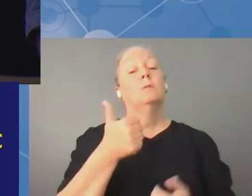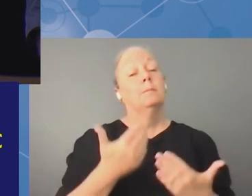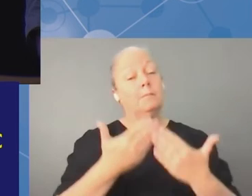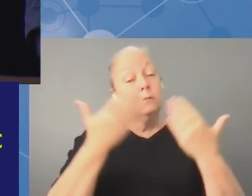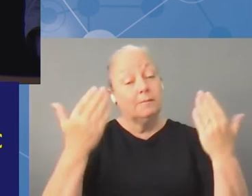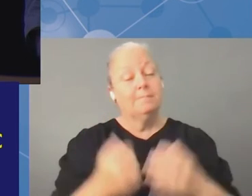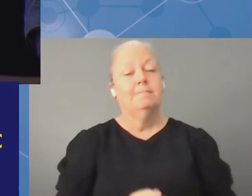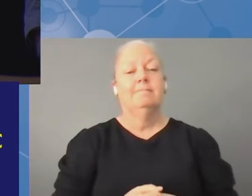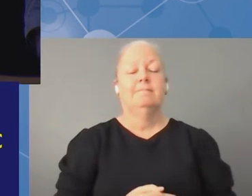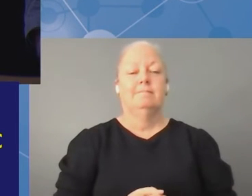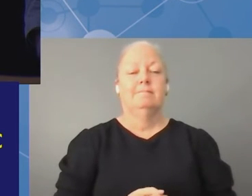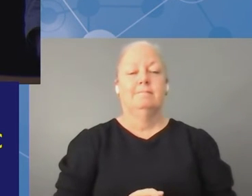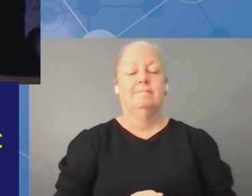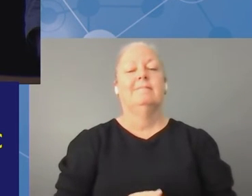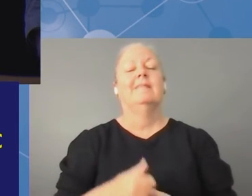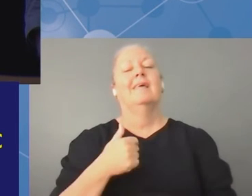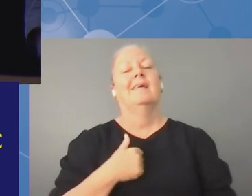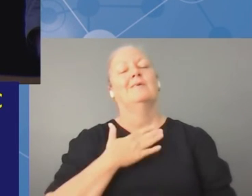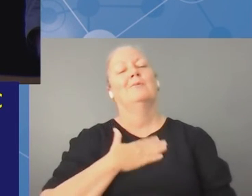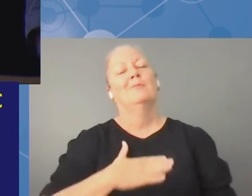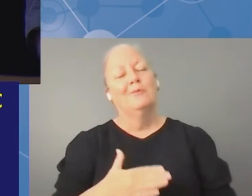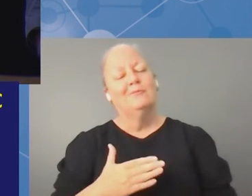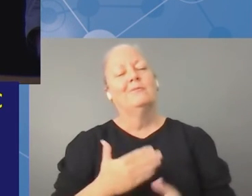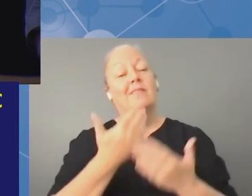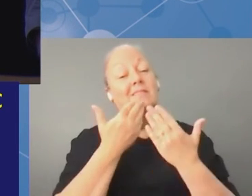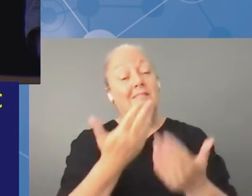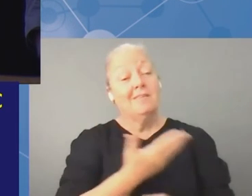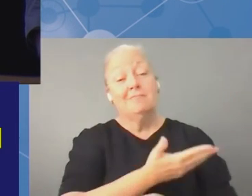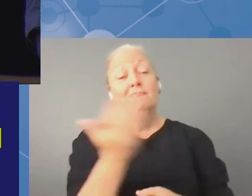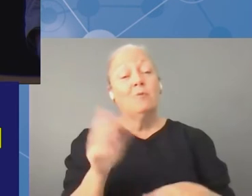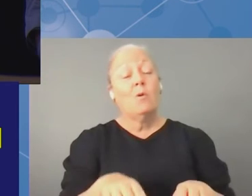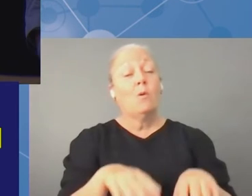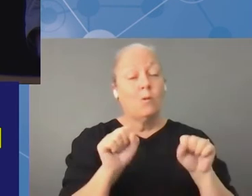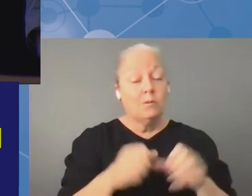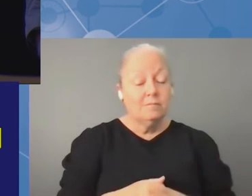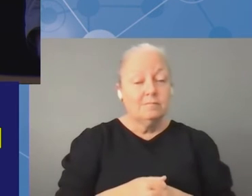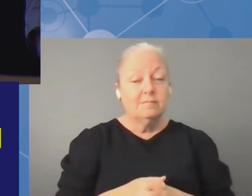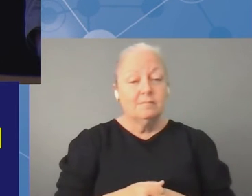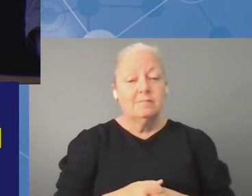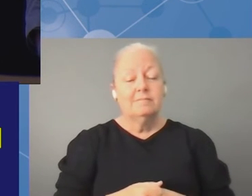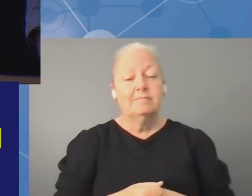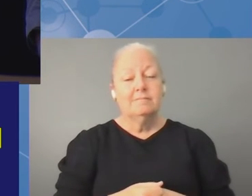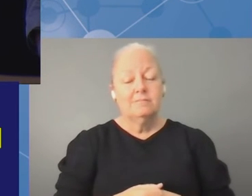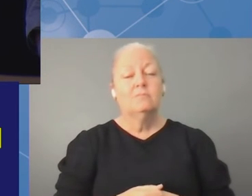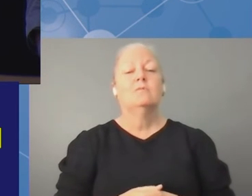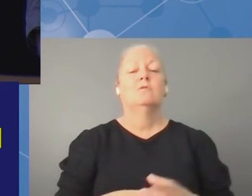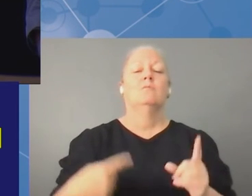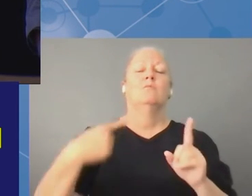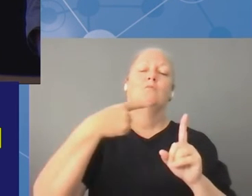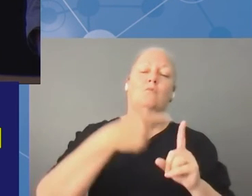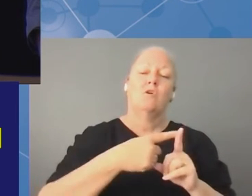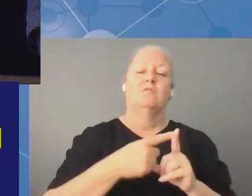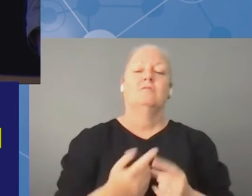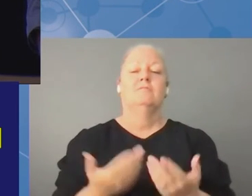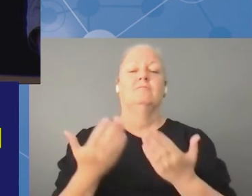Я хочу сердечно поблагодарить хозяев и группу МАК за замечательно проделанную работу, благодаря